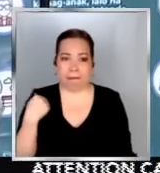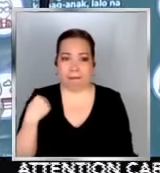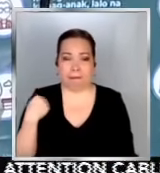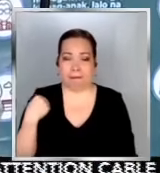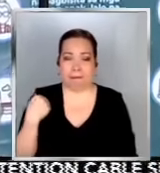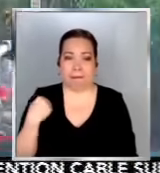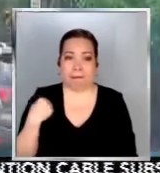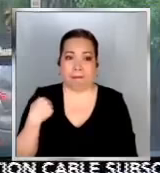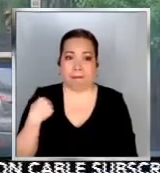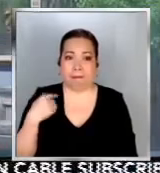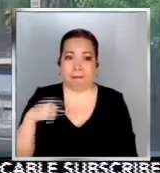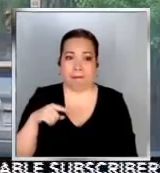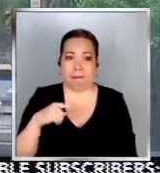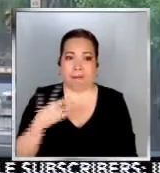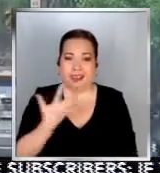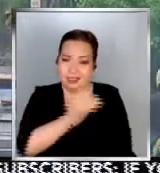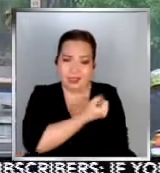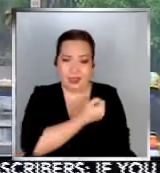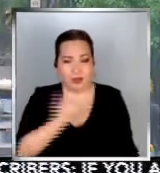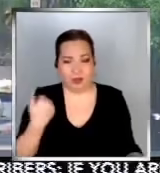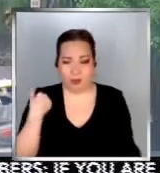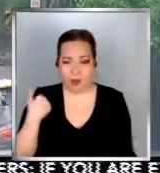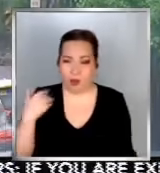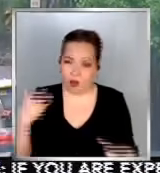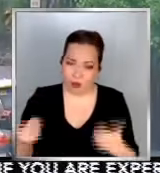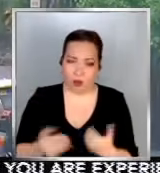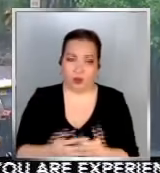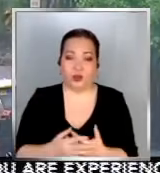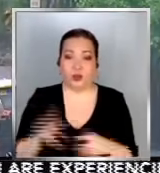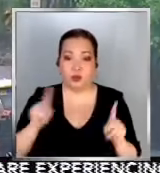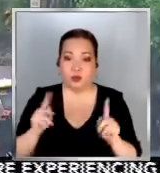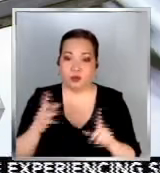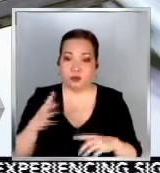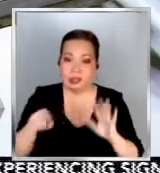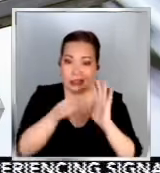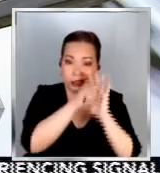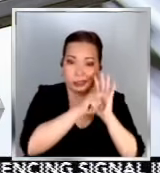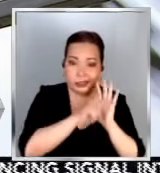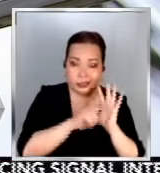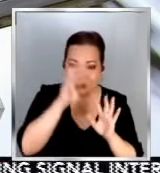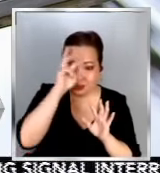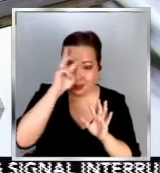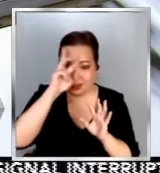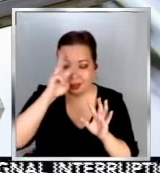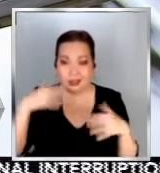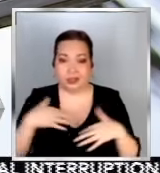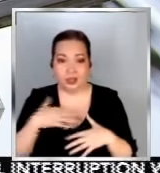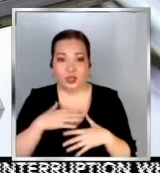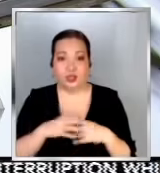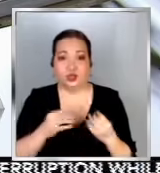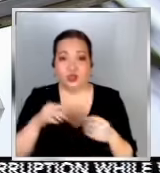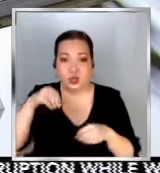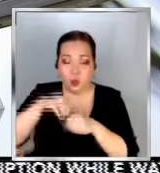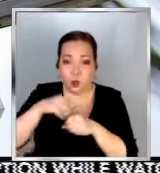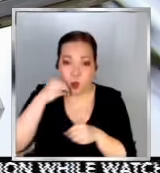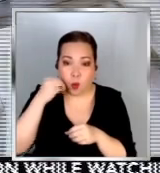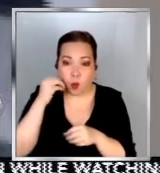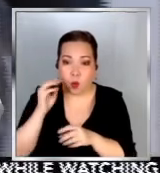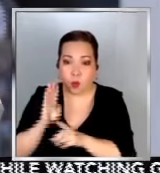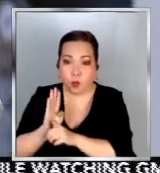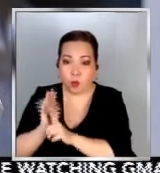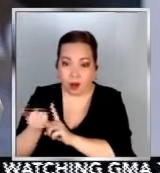Wala pa yung vaccine. Dahil sa takot at maling pagkakaunawa naman ng iba, may mga taga-Kamuning nang nakakaranas ng